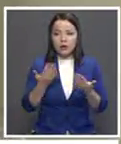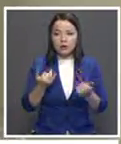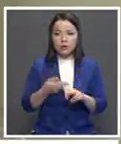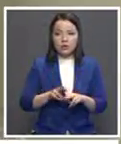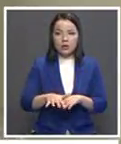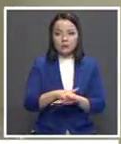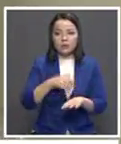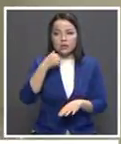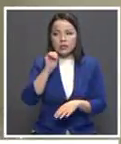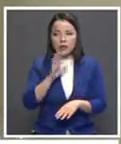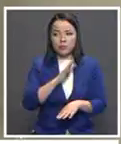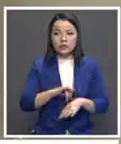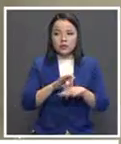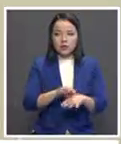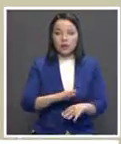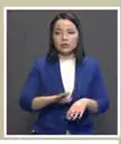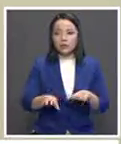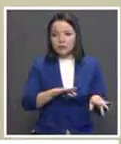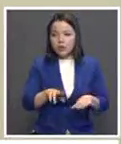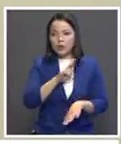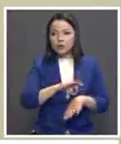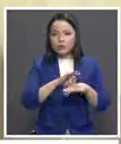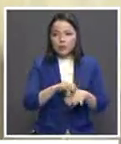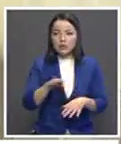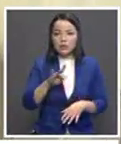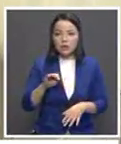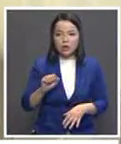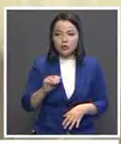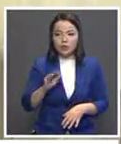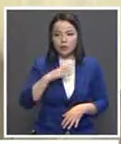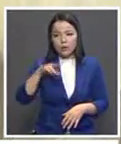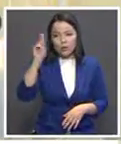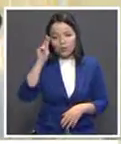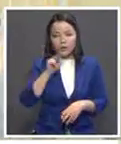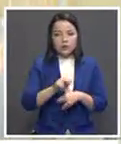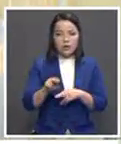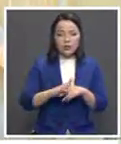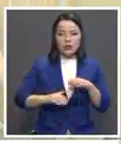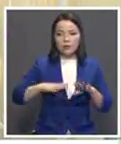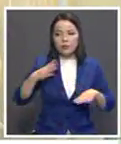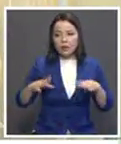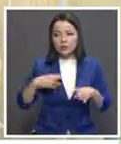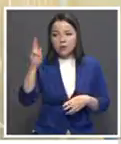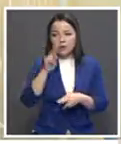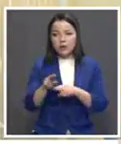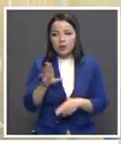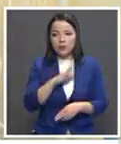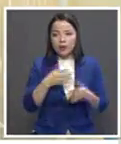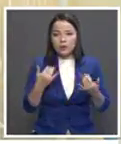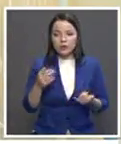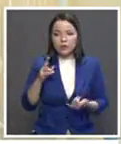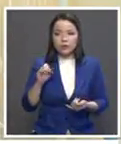осы бағытта кешенді шаралар қолға алынды. Солардың бірі триаж оқу аймағын жасақтау болатын. Биыл осы